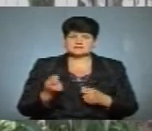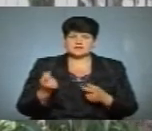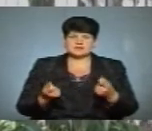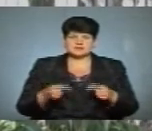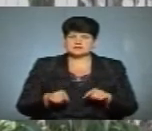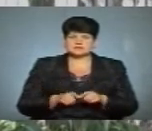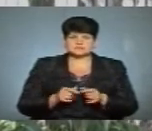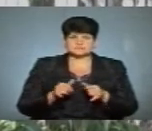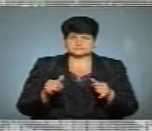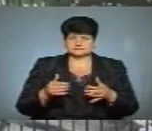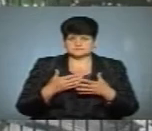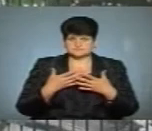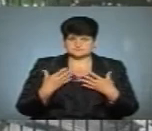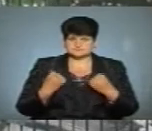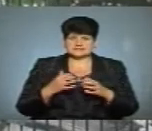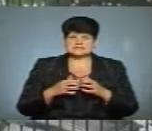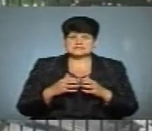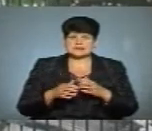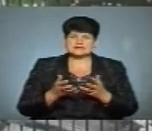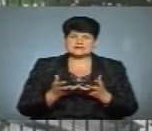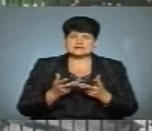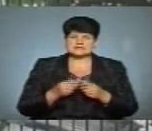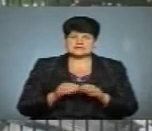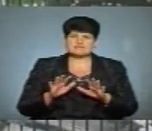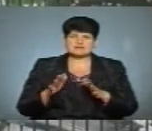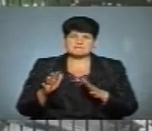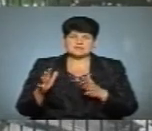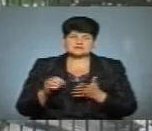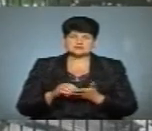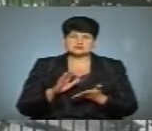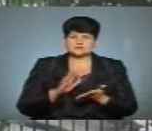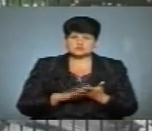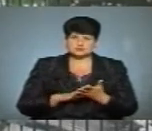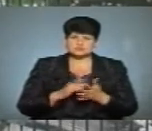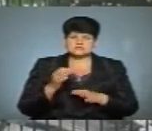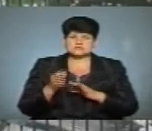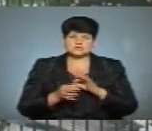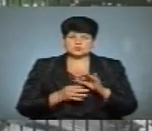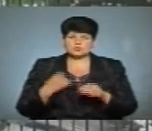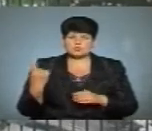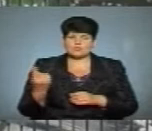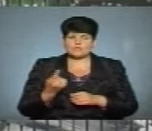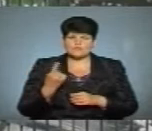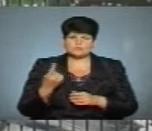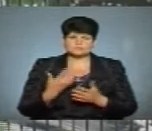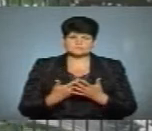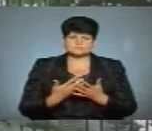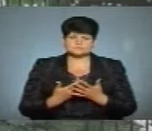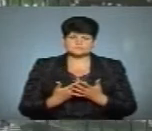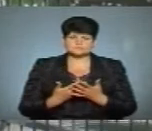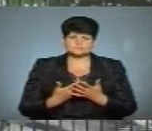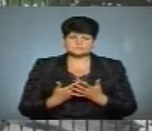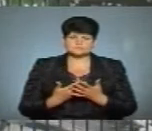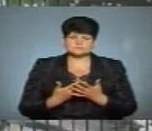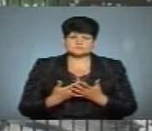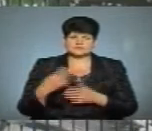не збільшилася. Середня кількість випадків, що реєструється за добу в області, коливається в